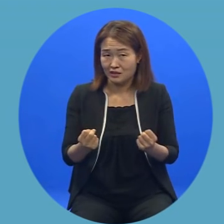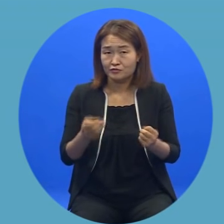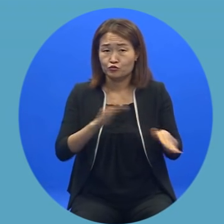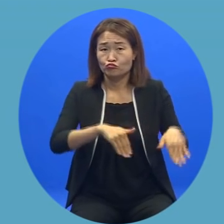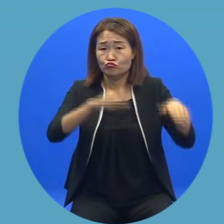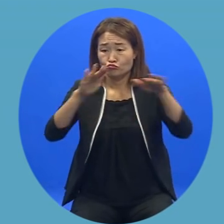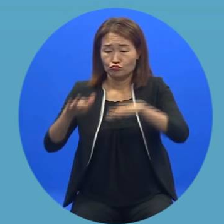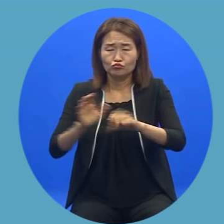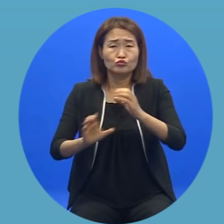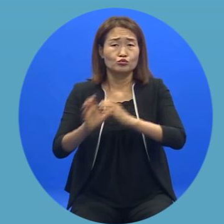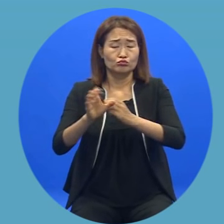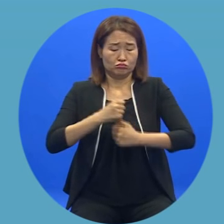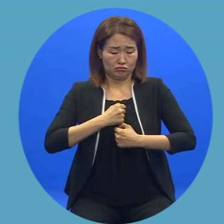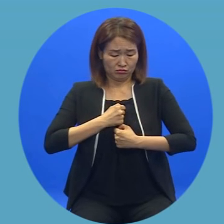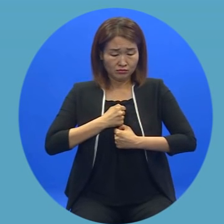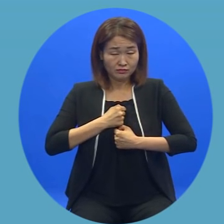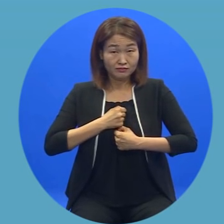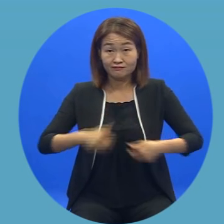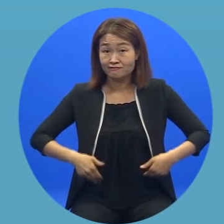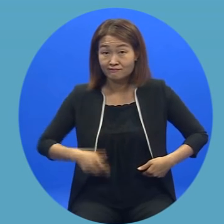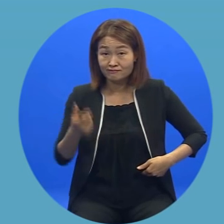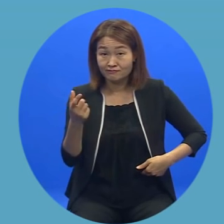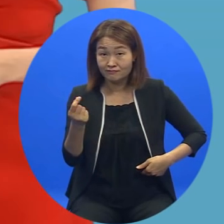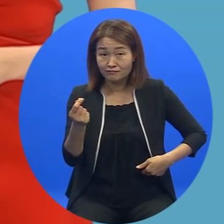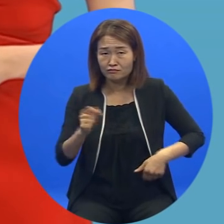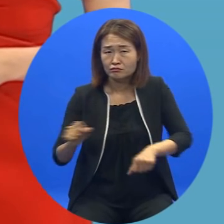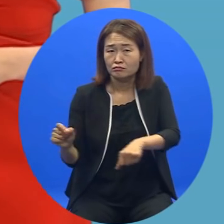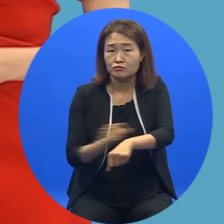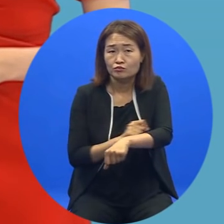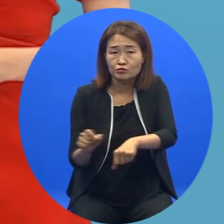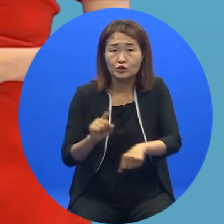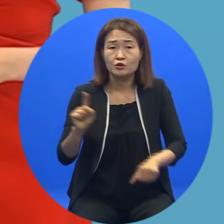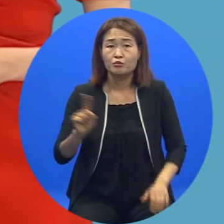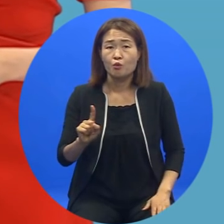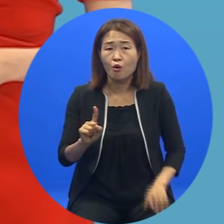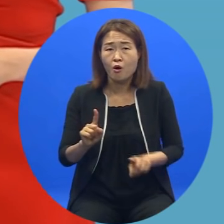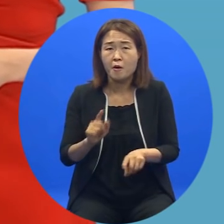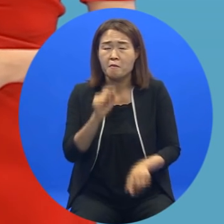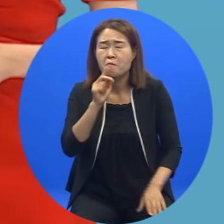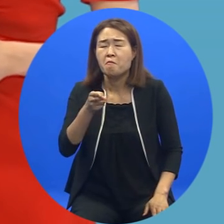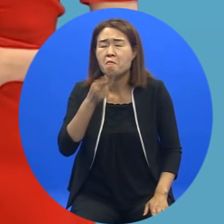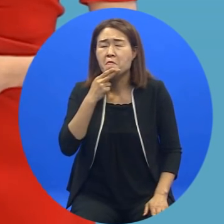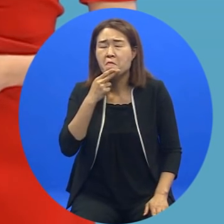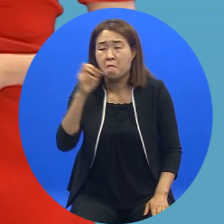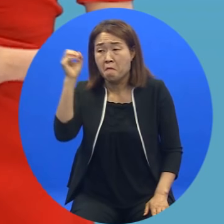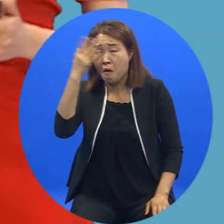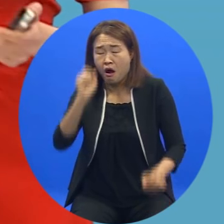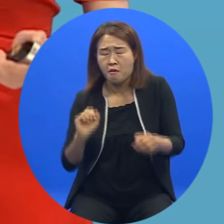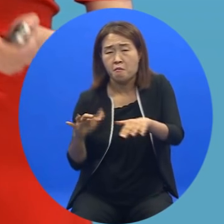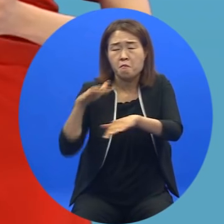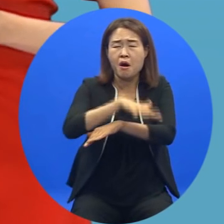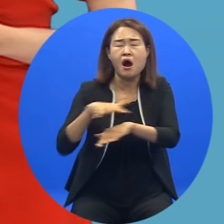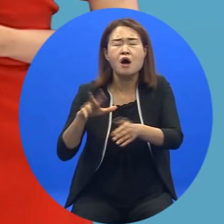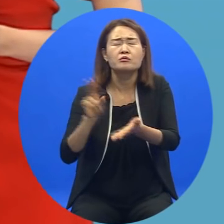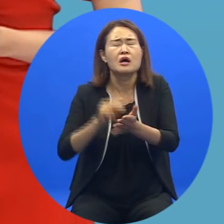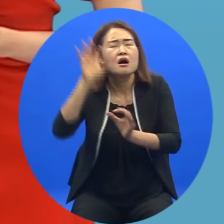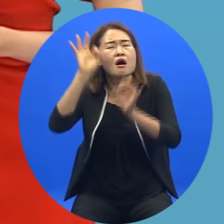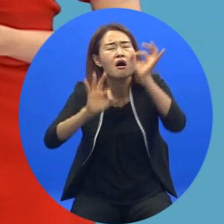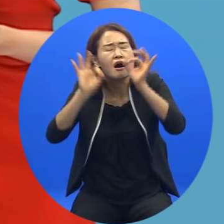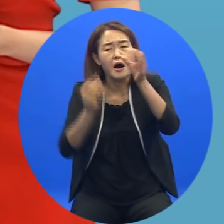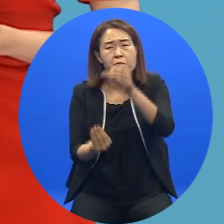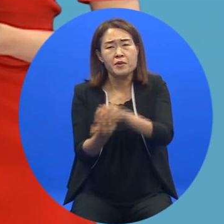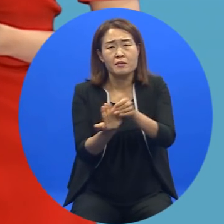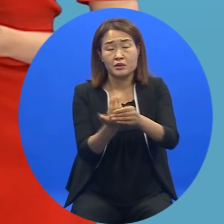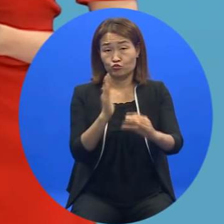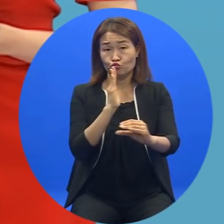해안에서는 더욱더 안전사고에 각별한 주의가 필요하죠. 특히 침묵의 습격자라 불리는 너울성 파도에 의한 안전사고가